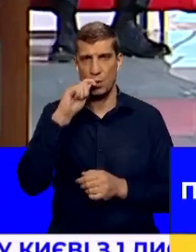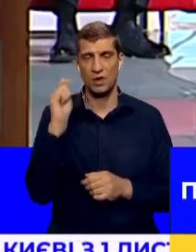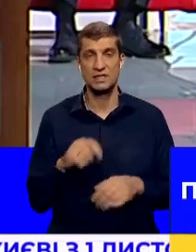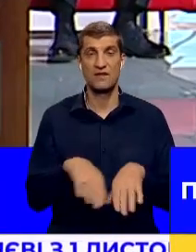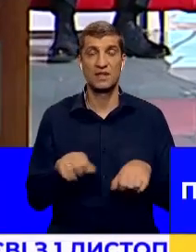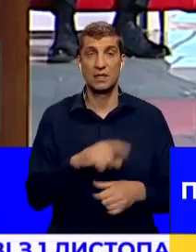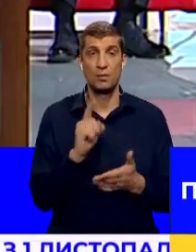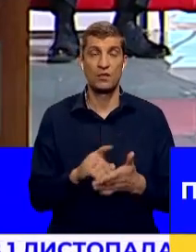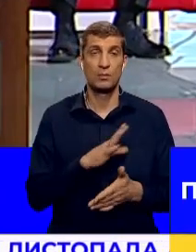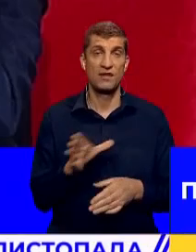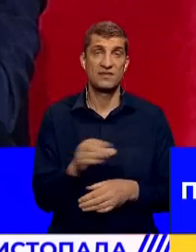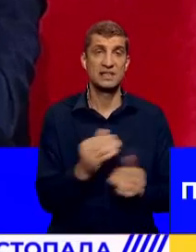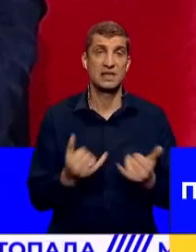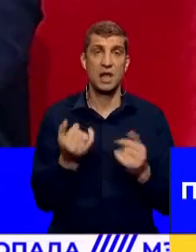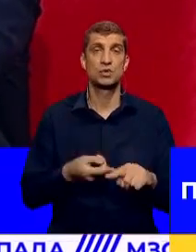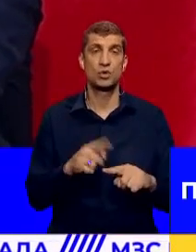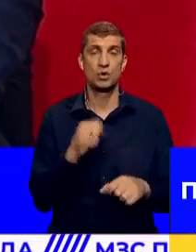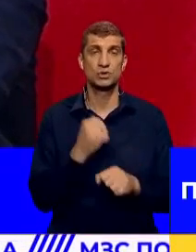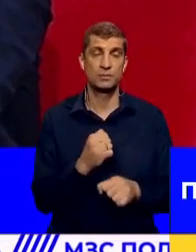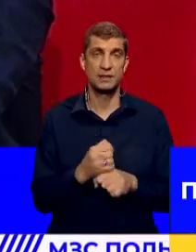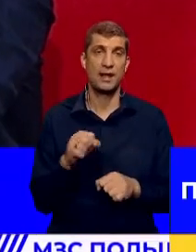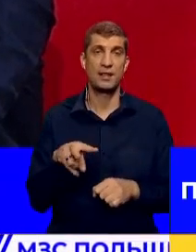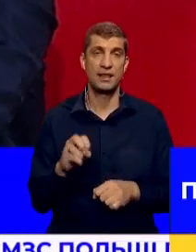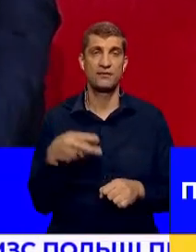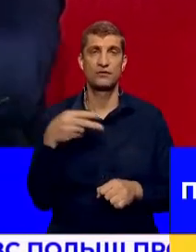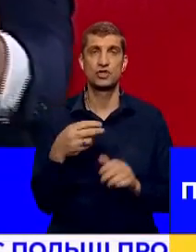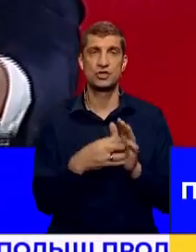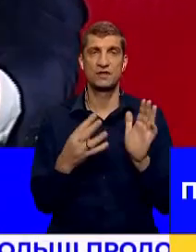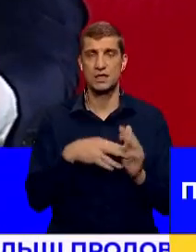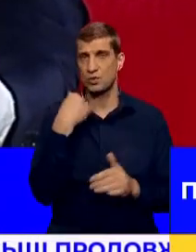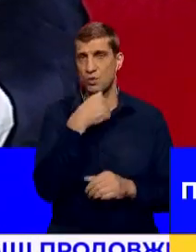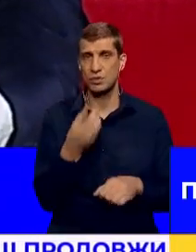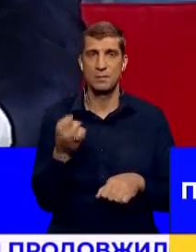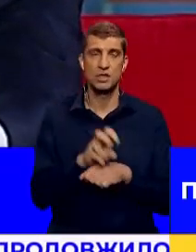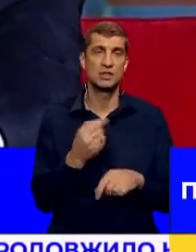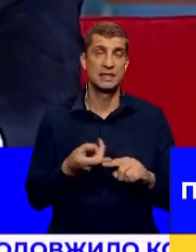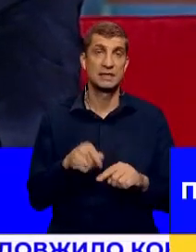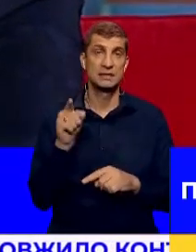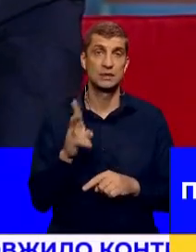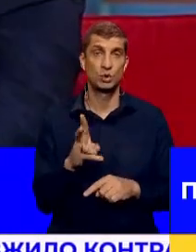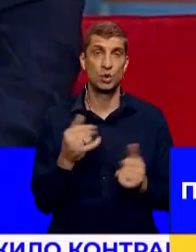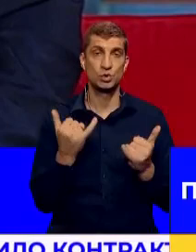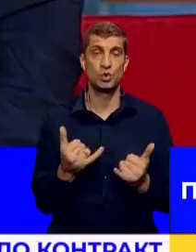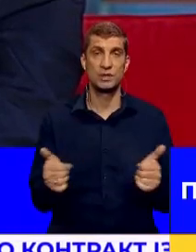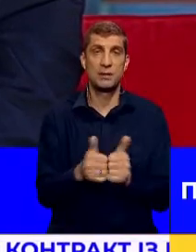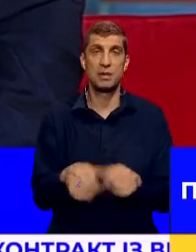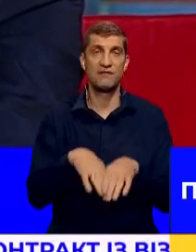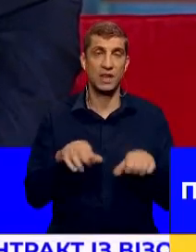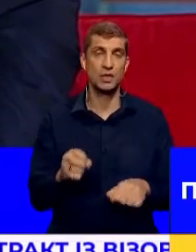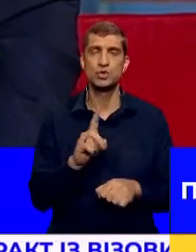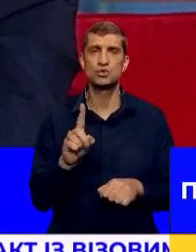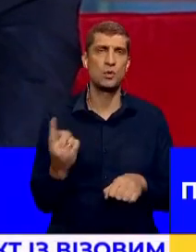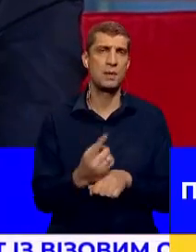повинна була все для цього зробити. Але в 2019 році прийшли ці, хто сьогодні при владі. Що перше